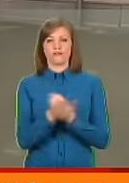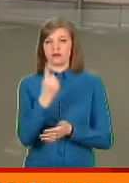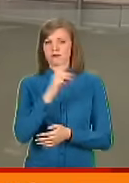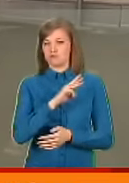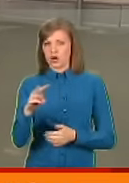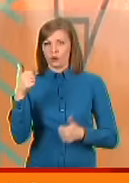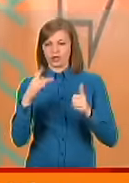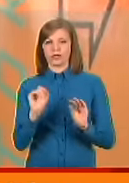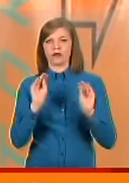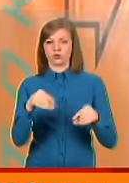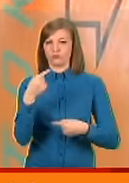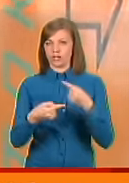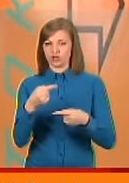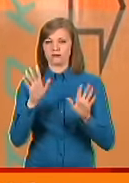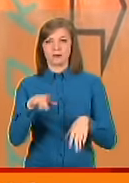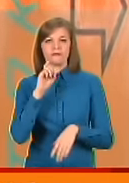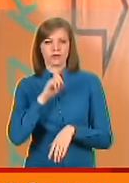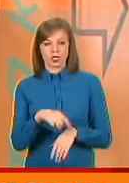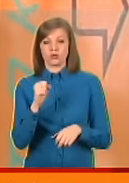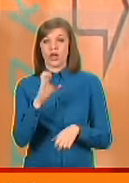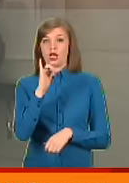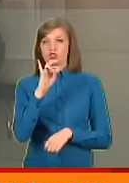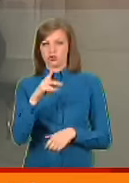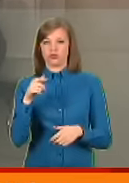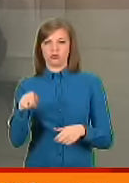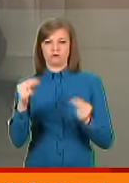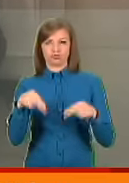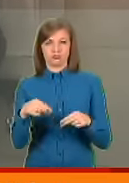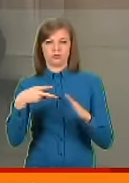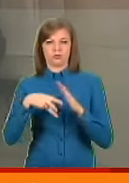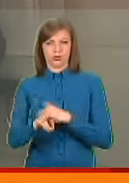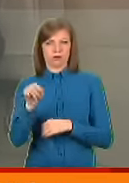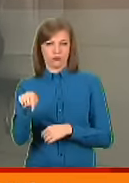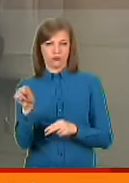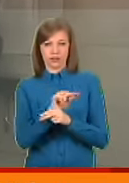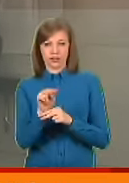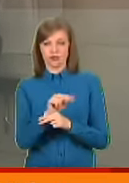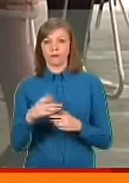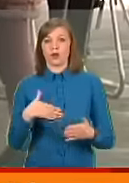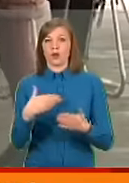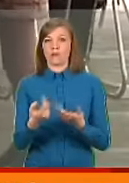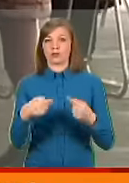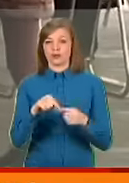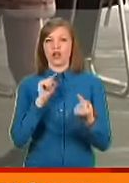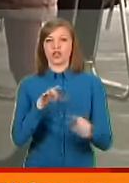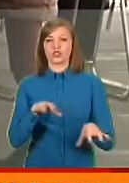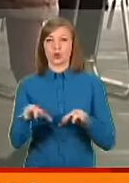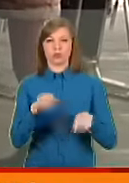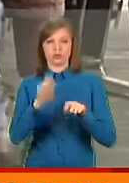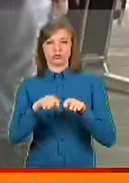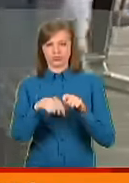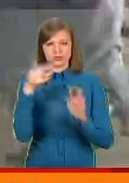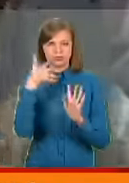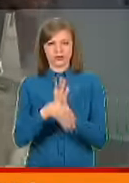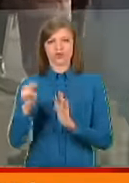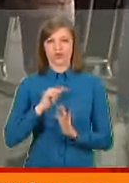мільйонний тендер на встановлення лічильників у Вінниці, а в січні – контракти з метрополітеном. Громадська організація «Антикорупційний монітор»